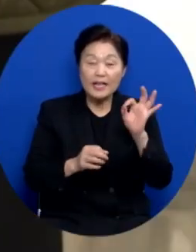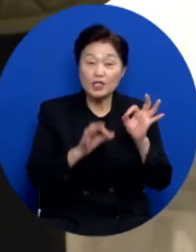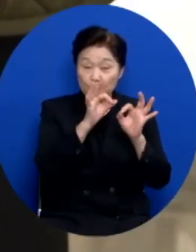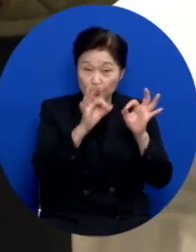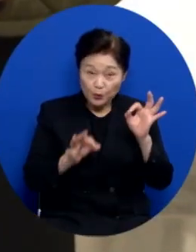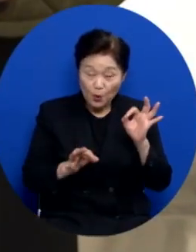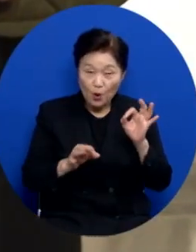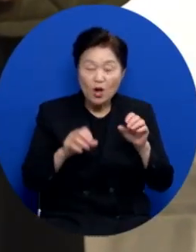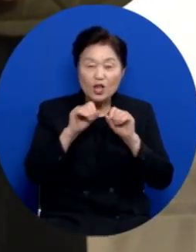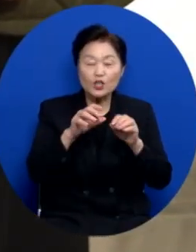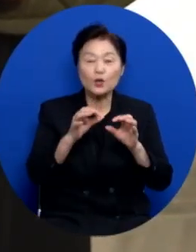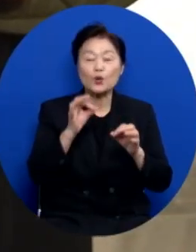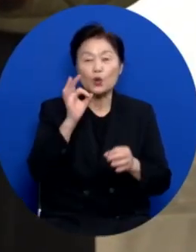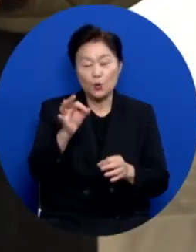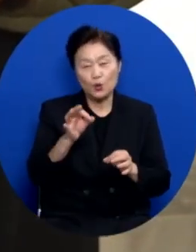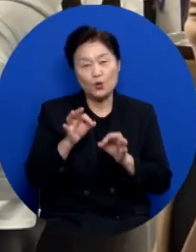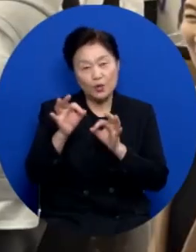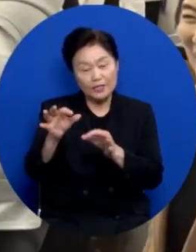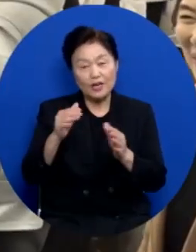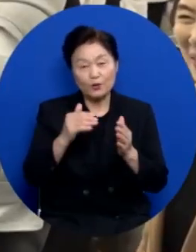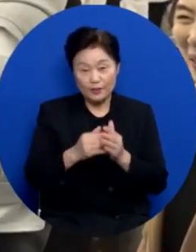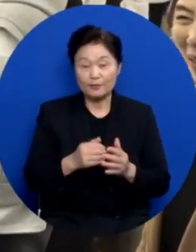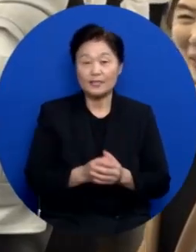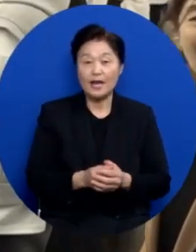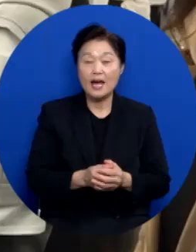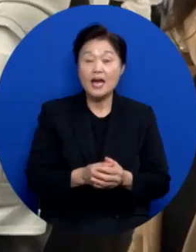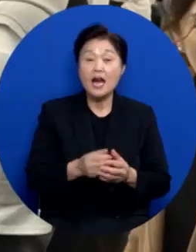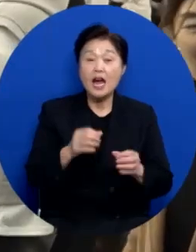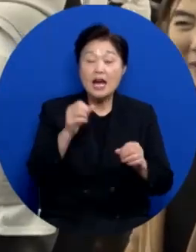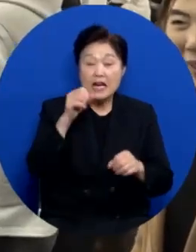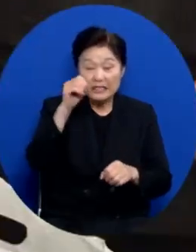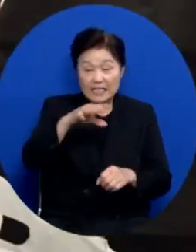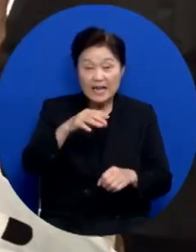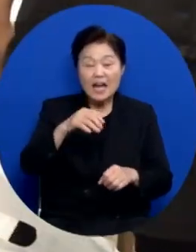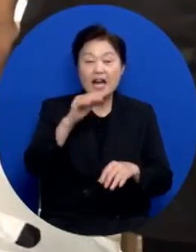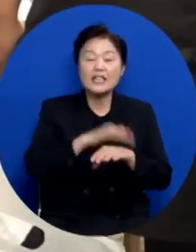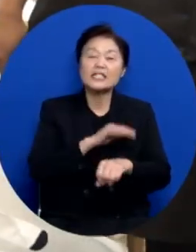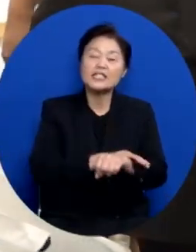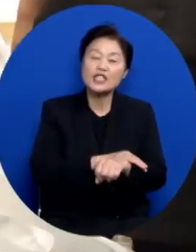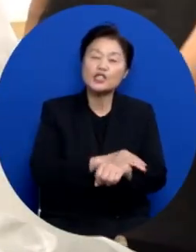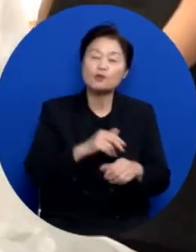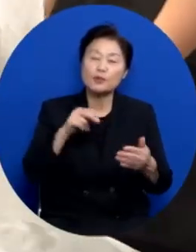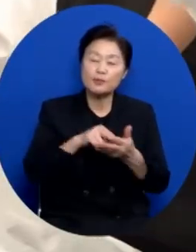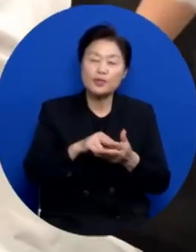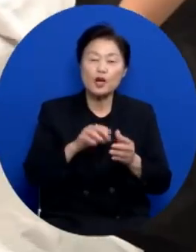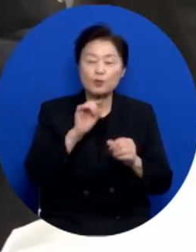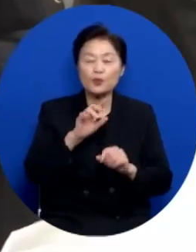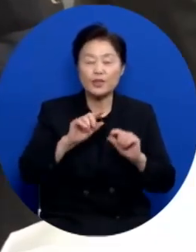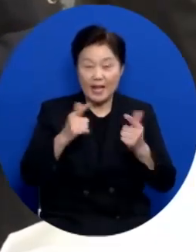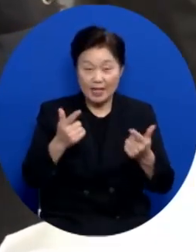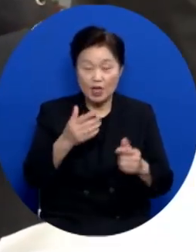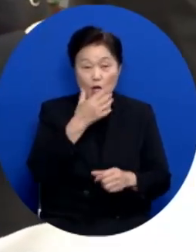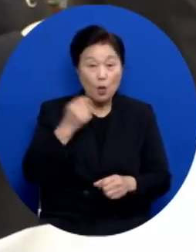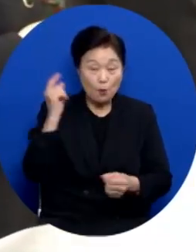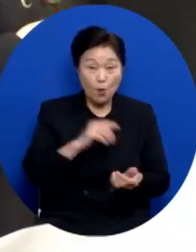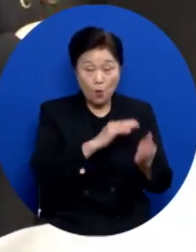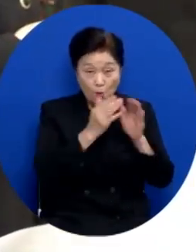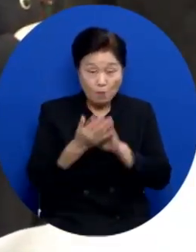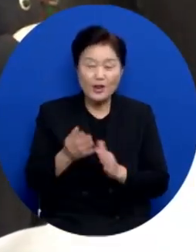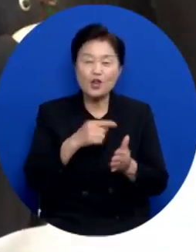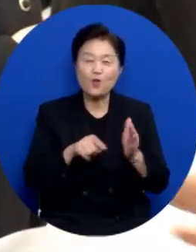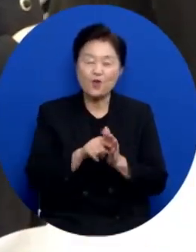교목실에 기탁했습니다. 외식푸드 마켓데이가 단순한 실습 차원에서 나아가 캠퍼스 복음화에 함께하는 행사란 점이